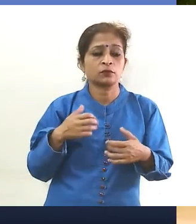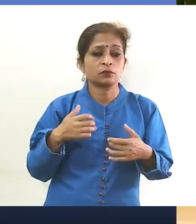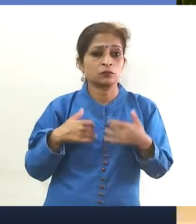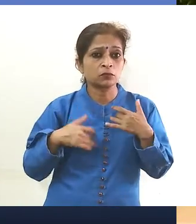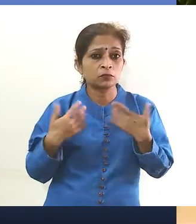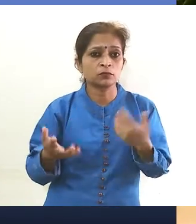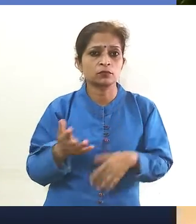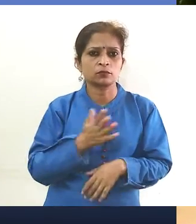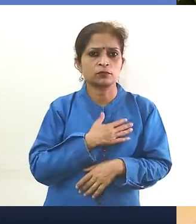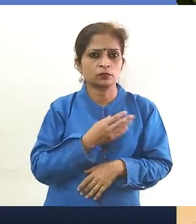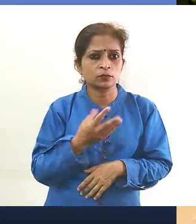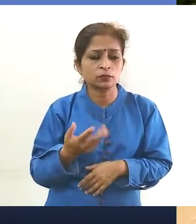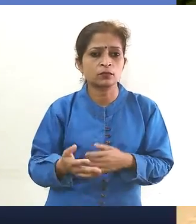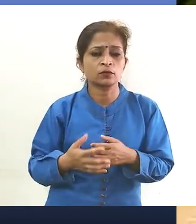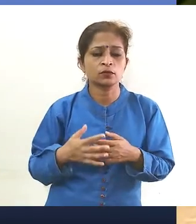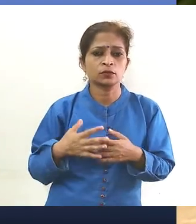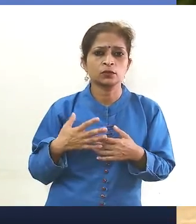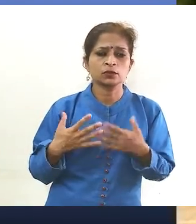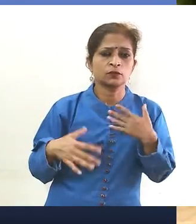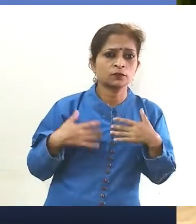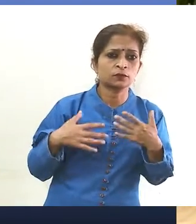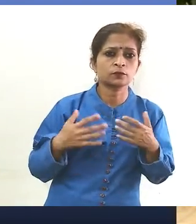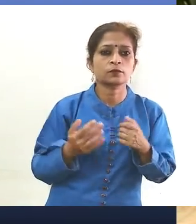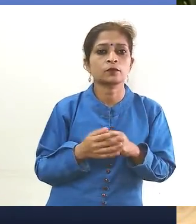उसको भी कर सकते हैं।